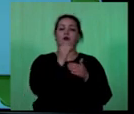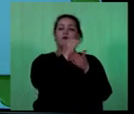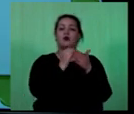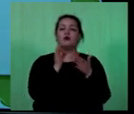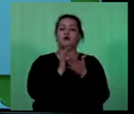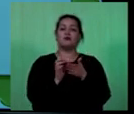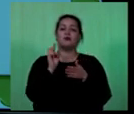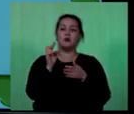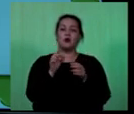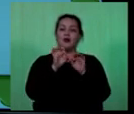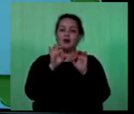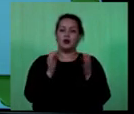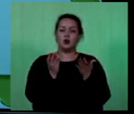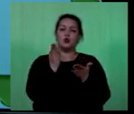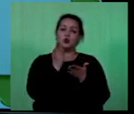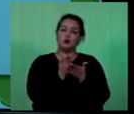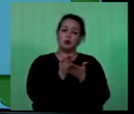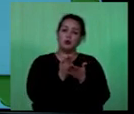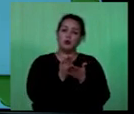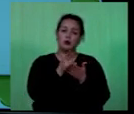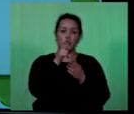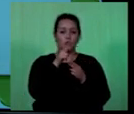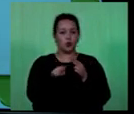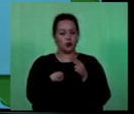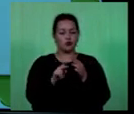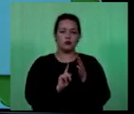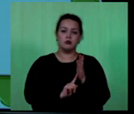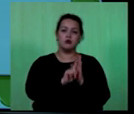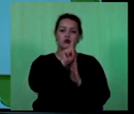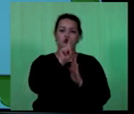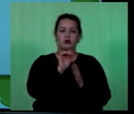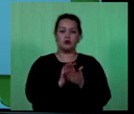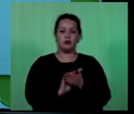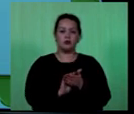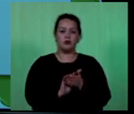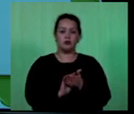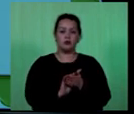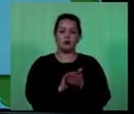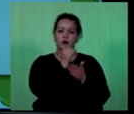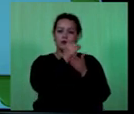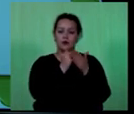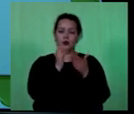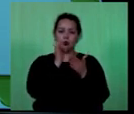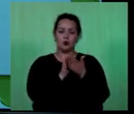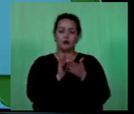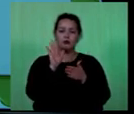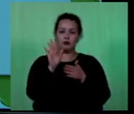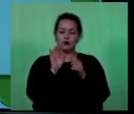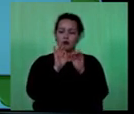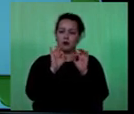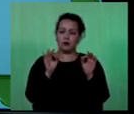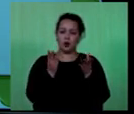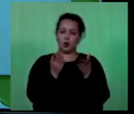линия которая имеет и конец и начало и вариант ответа в линию